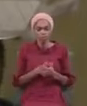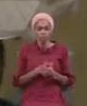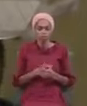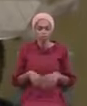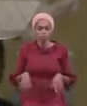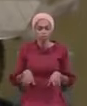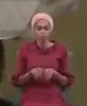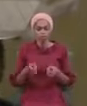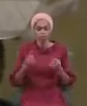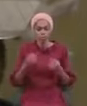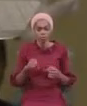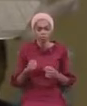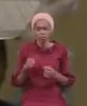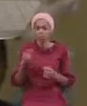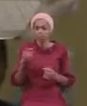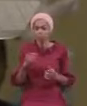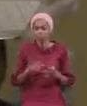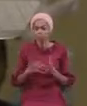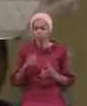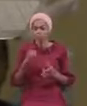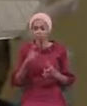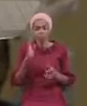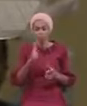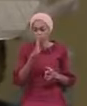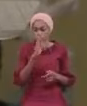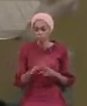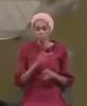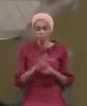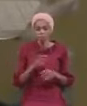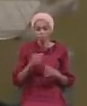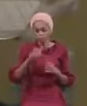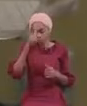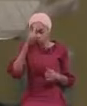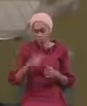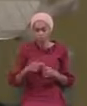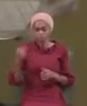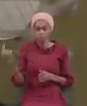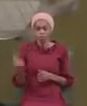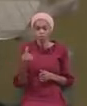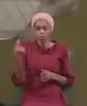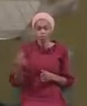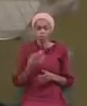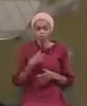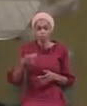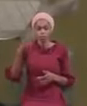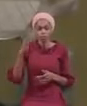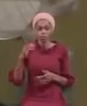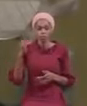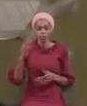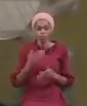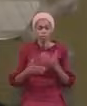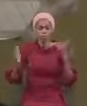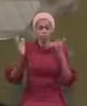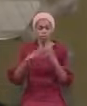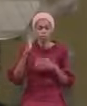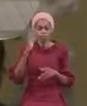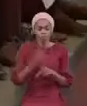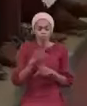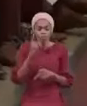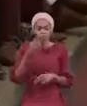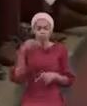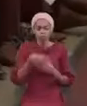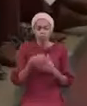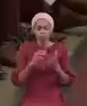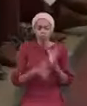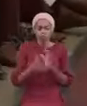gardz en S vous allez toujours garder cela en souvenir le Dieu de les cieux vous va vous garder